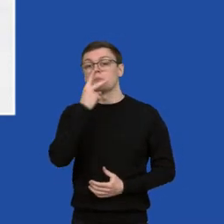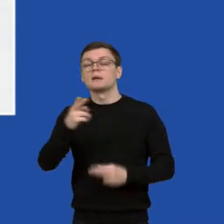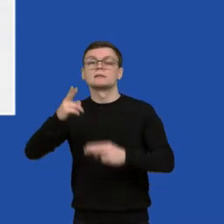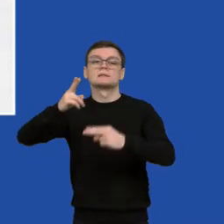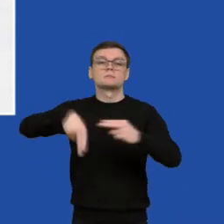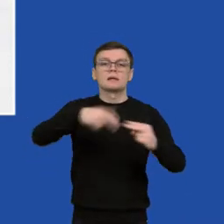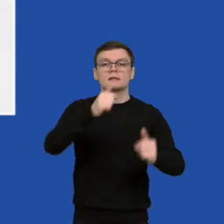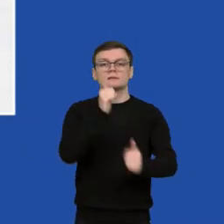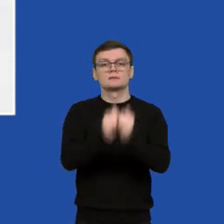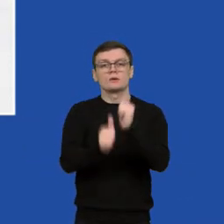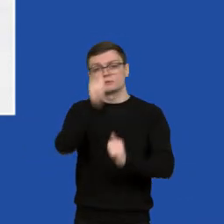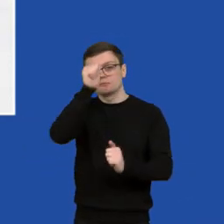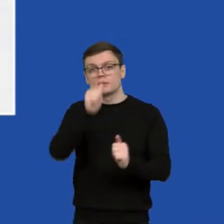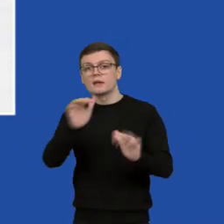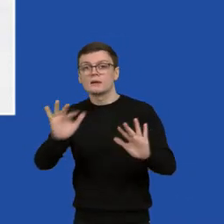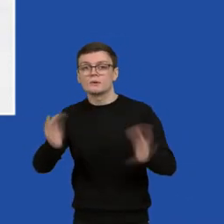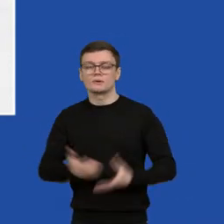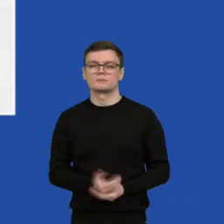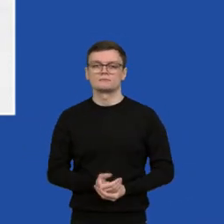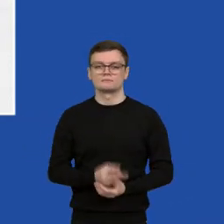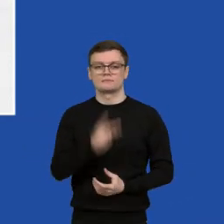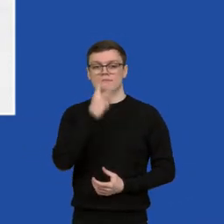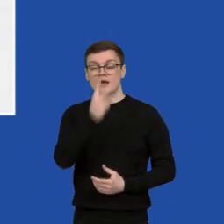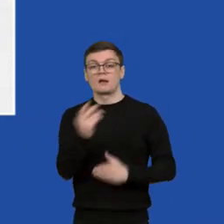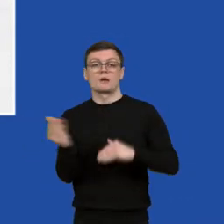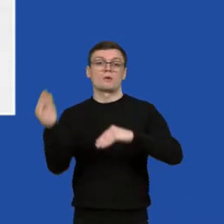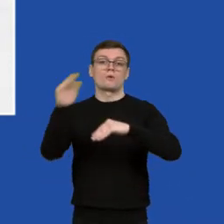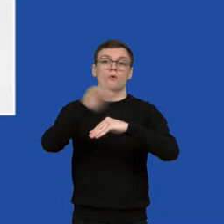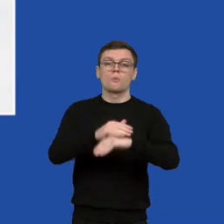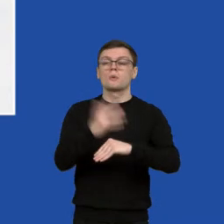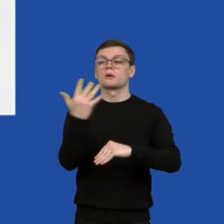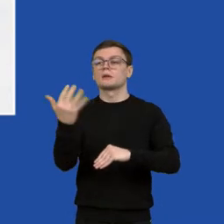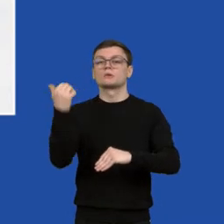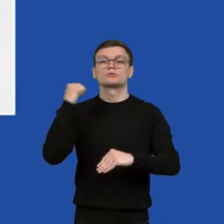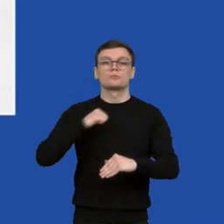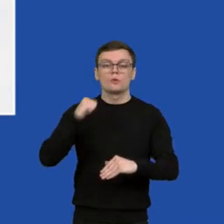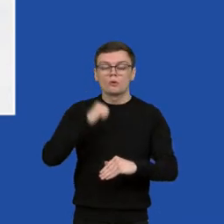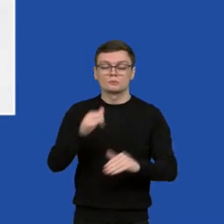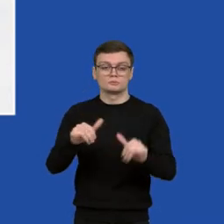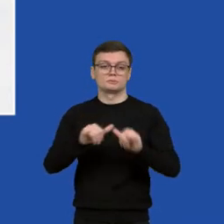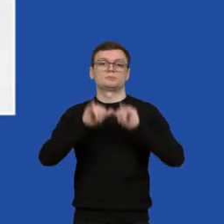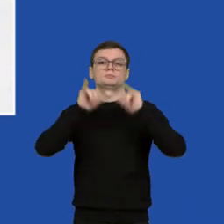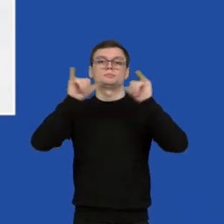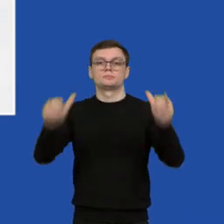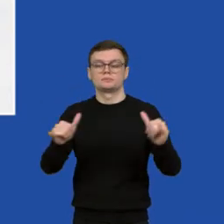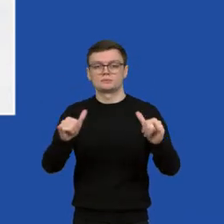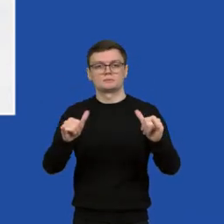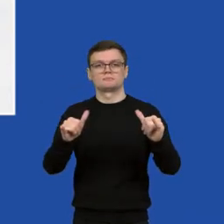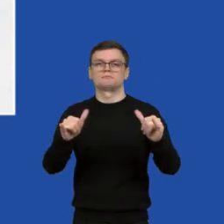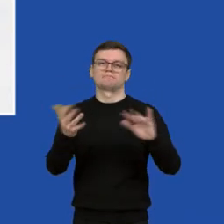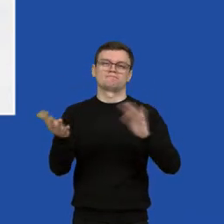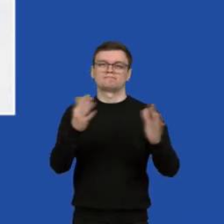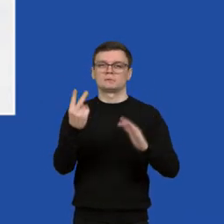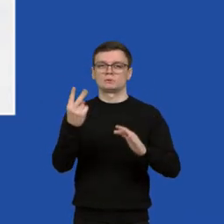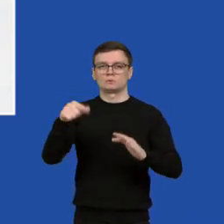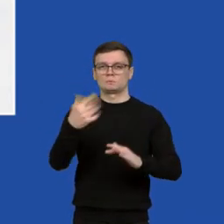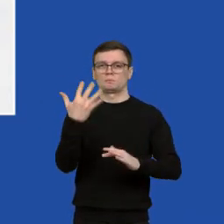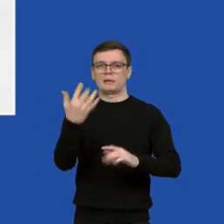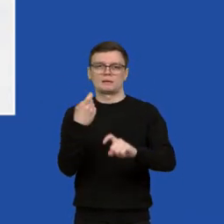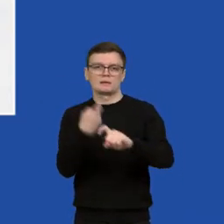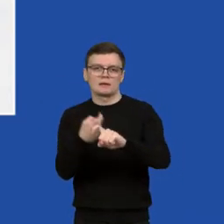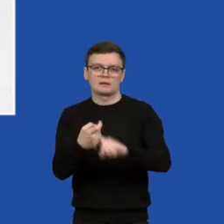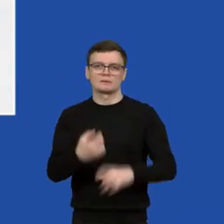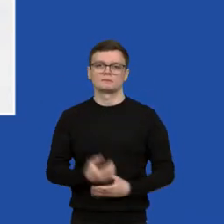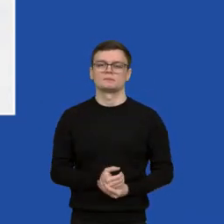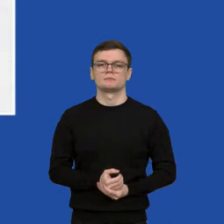mėnesio poveikį, matome, kad kompensacijų gavėjų ratas išaugo apie 2,5 karto. Vadinasi, žmonės žino,